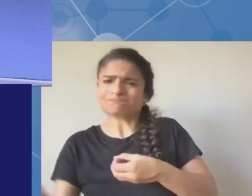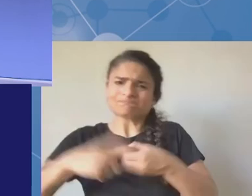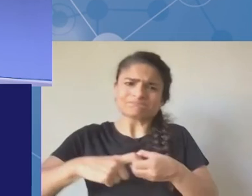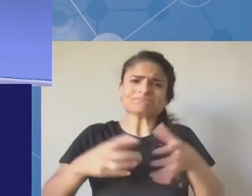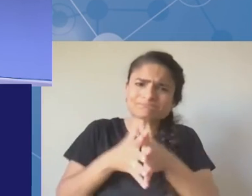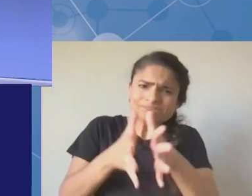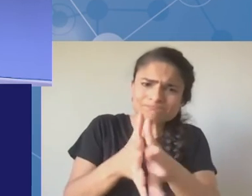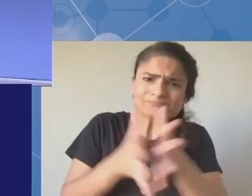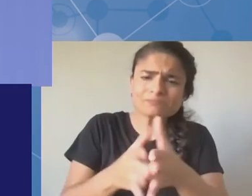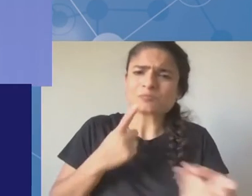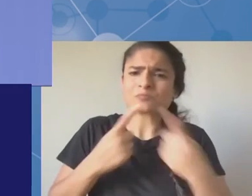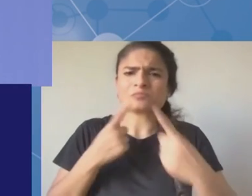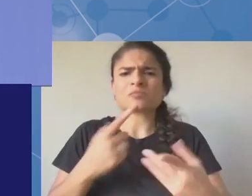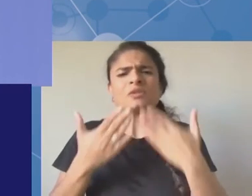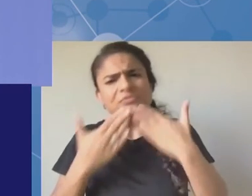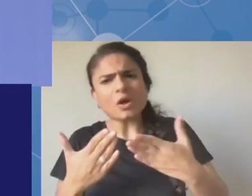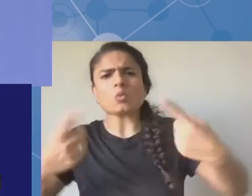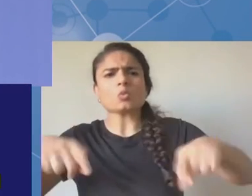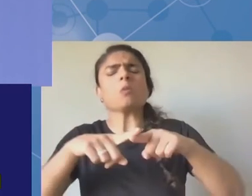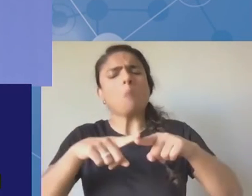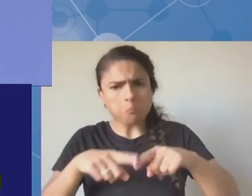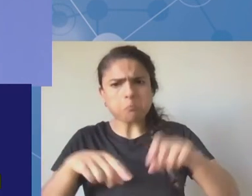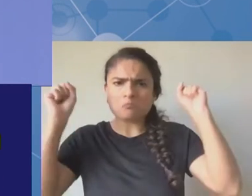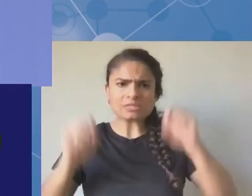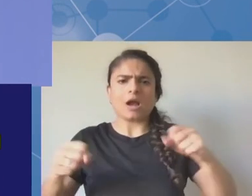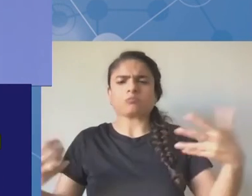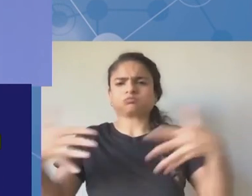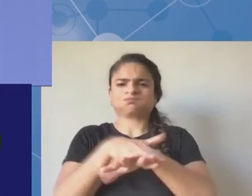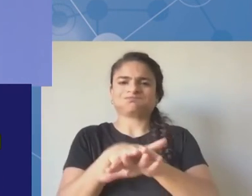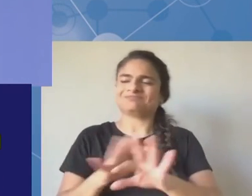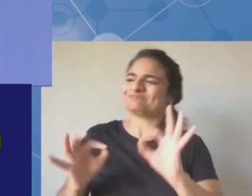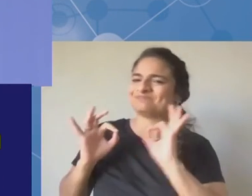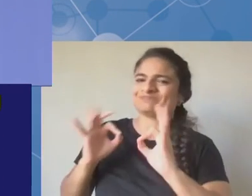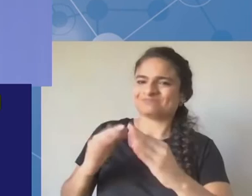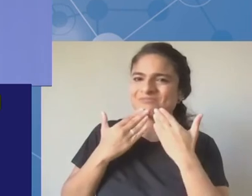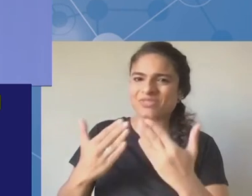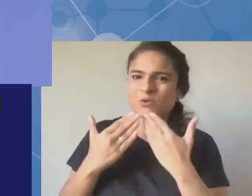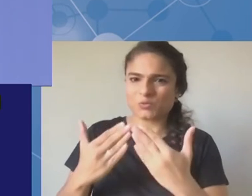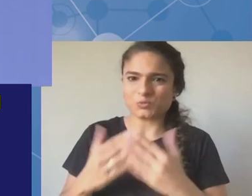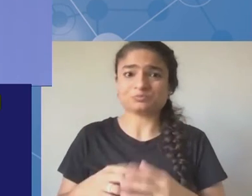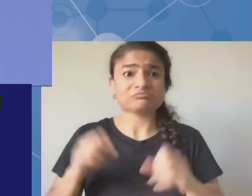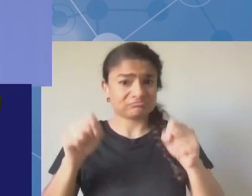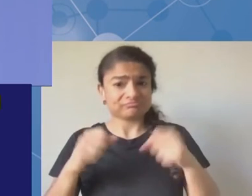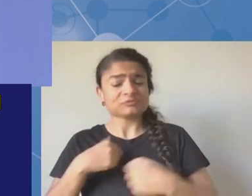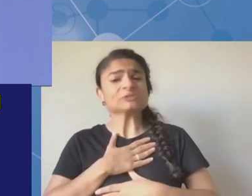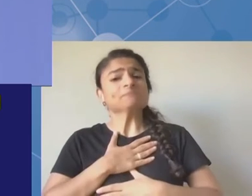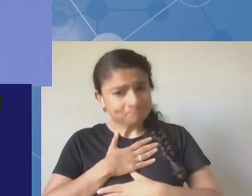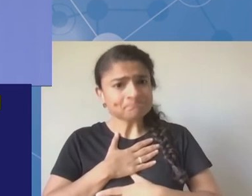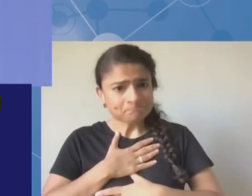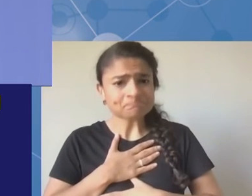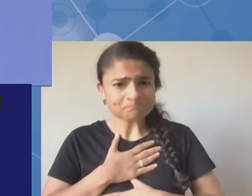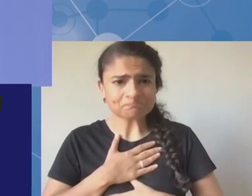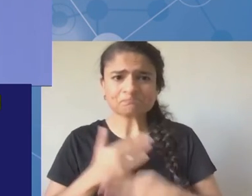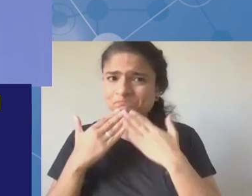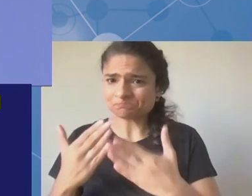трудных дискуссиях о нашем цифровом будущем. Сердечно благодарю всех, кто позволили провести эти встречи.